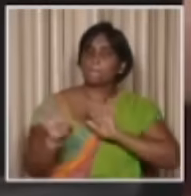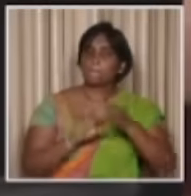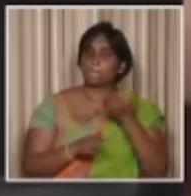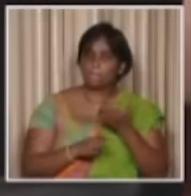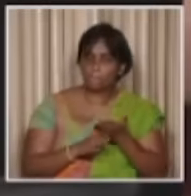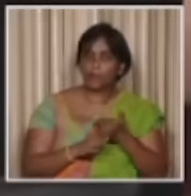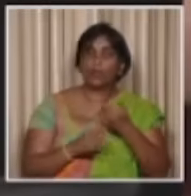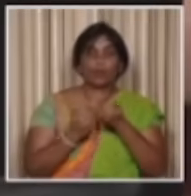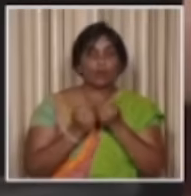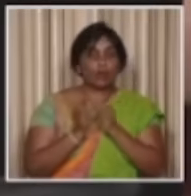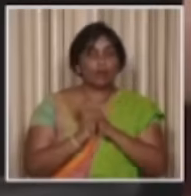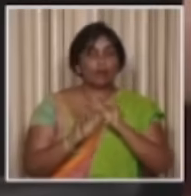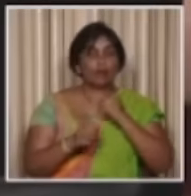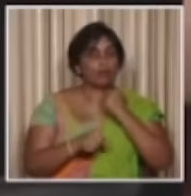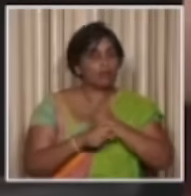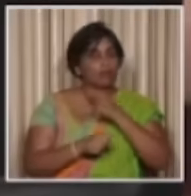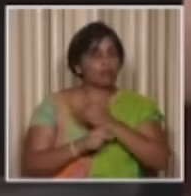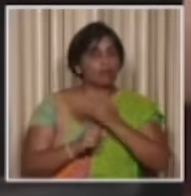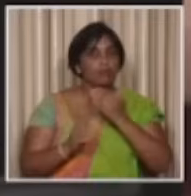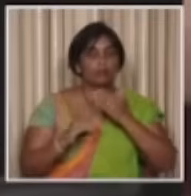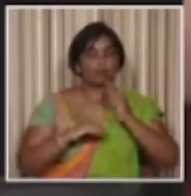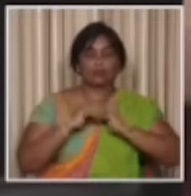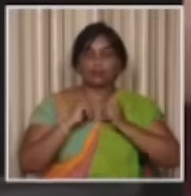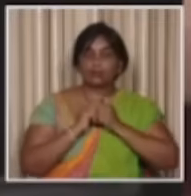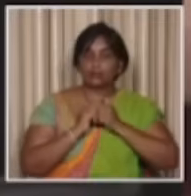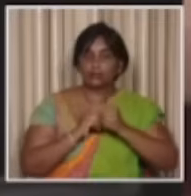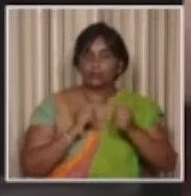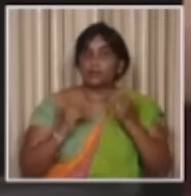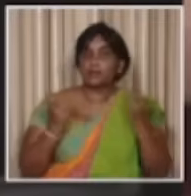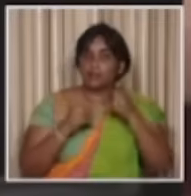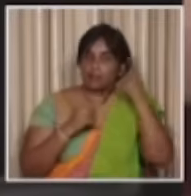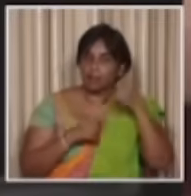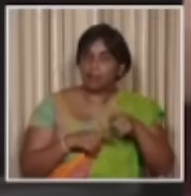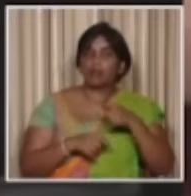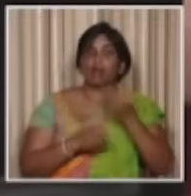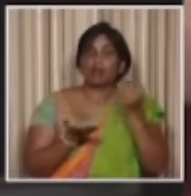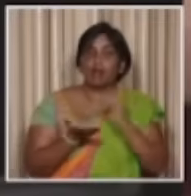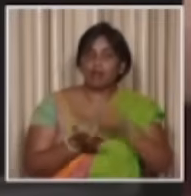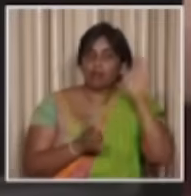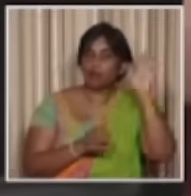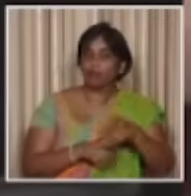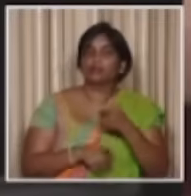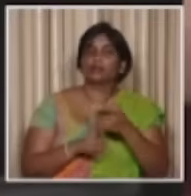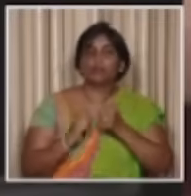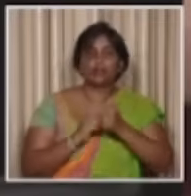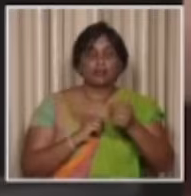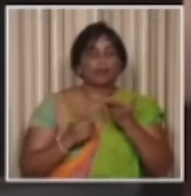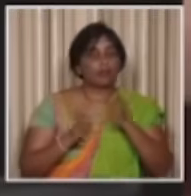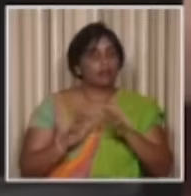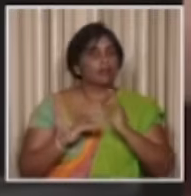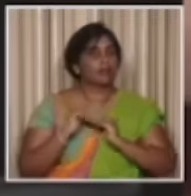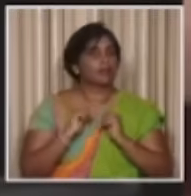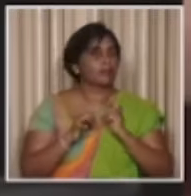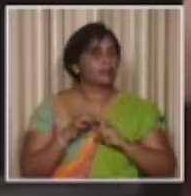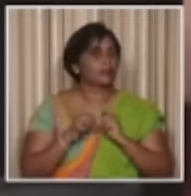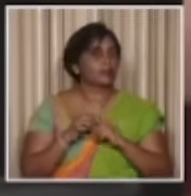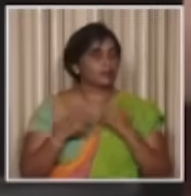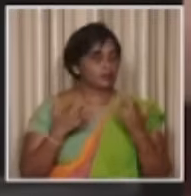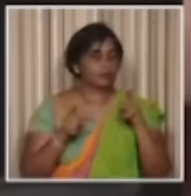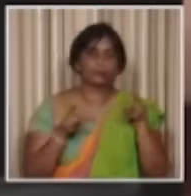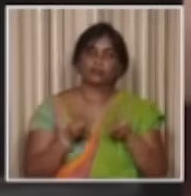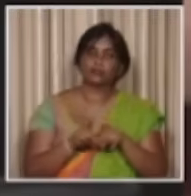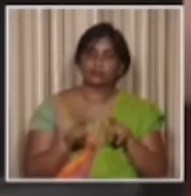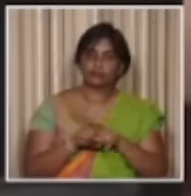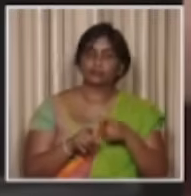කළේ තමුන්ගේ ආණ්ඩුවමකින් මේ යෝජනා ක්‍රියාත්මක කරන්න බැරි වෙච්ච හින්දා වෙන්න ඇතිනේ ආයාවේ. ඒක ක්‍රියාත්මක කළා නම් මේක ප්‍රශ්නයක් වෙන්නේ නැහනේ. ඒ